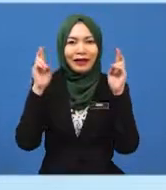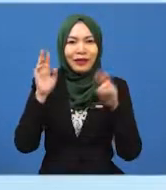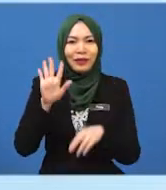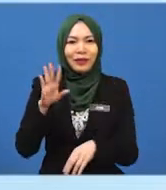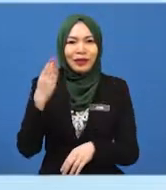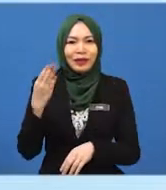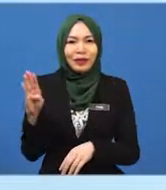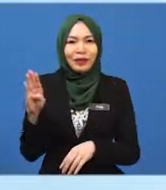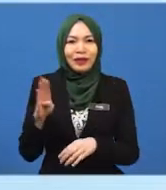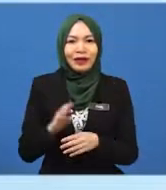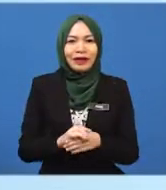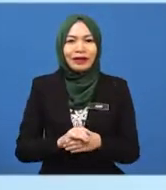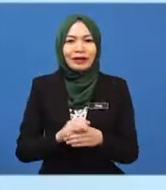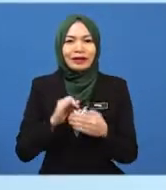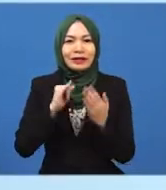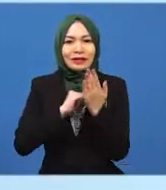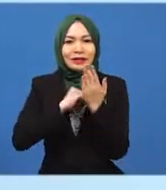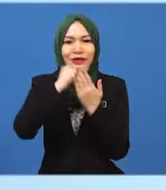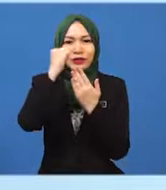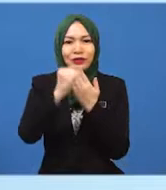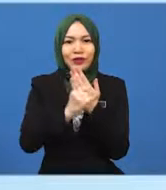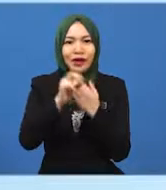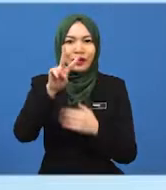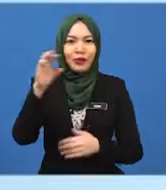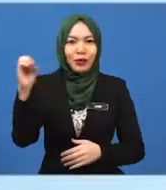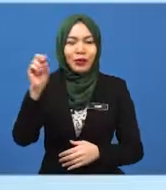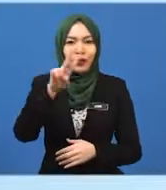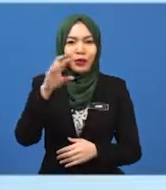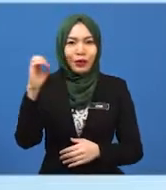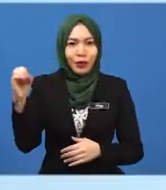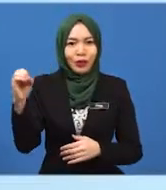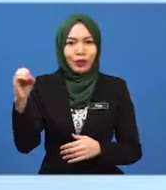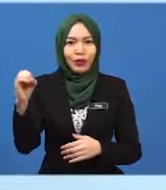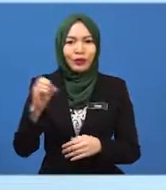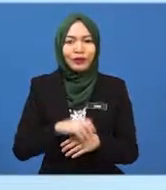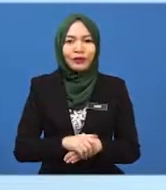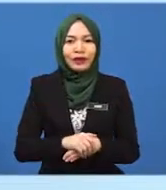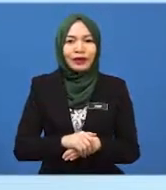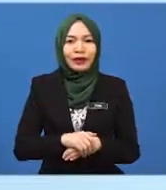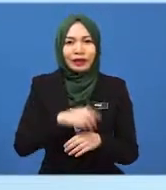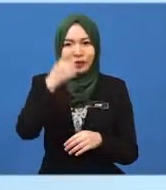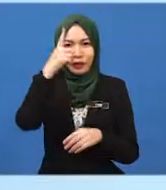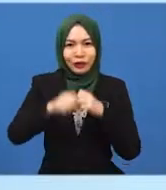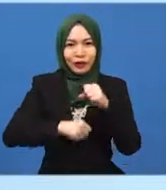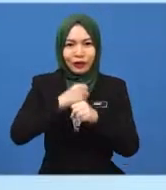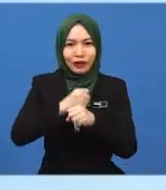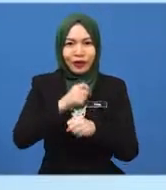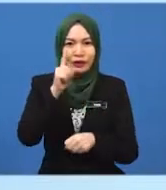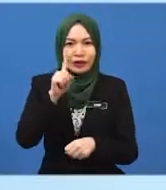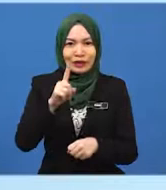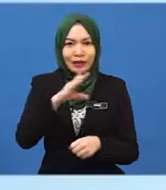2020. Manakala tarikh pembukaan semula sekolah bagi murid tahun 1 hingga tahun